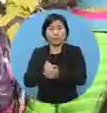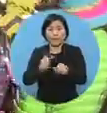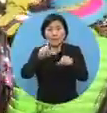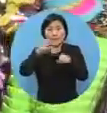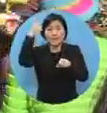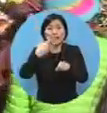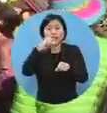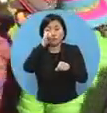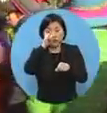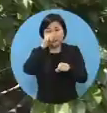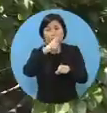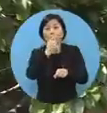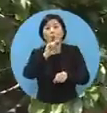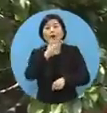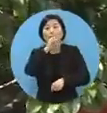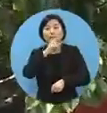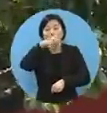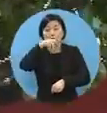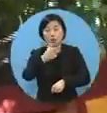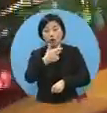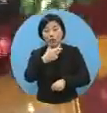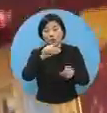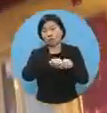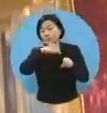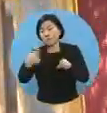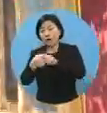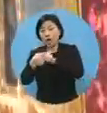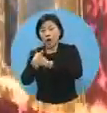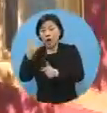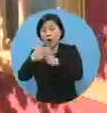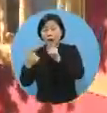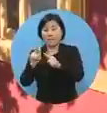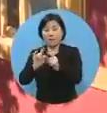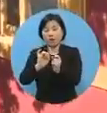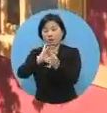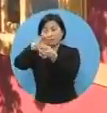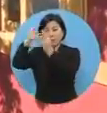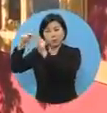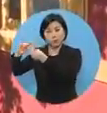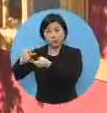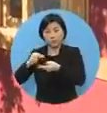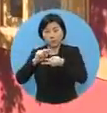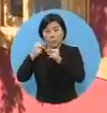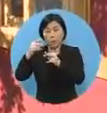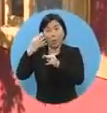느껴지는 관음전 옆에는 동백나무와 호박나무가 엉킨 열리목이 눈길을 끕니다.